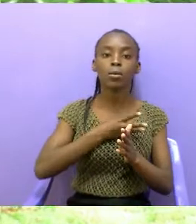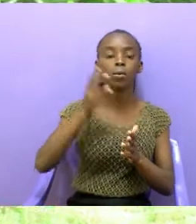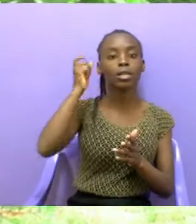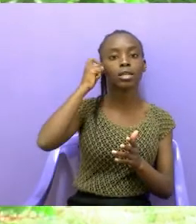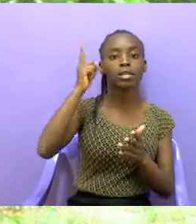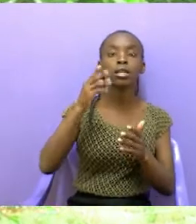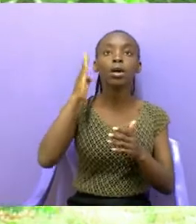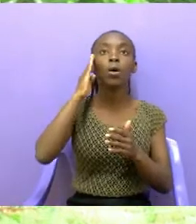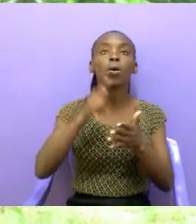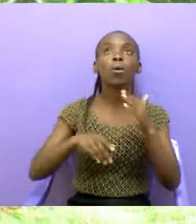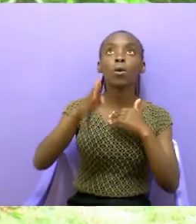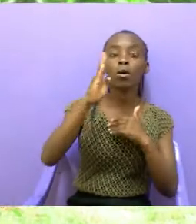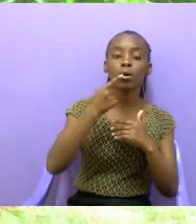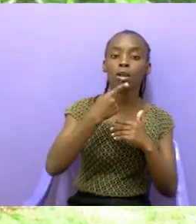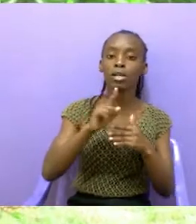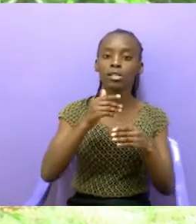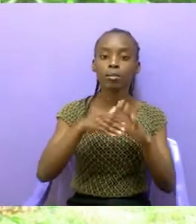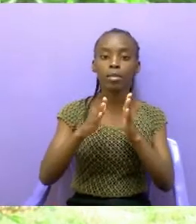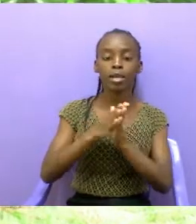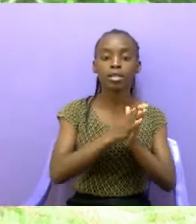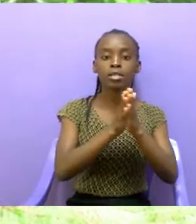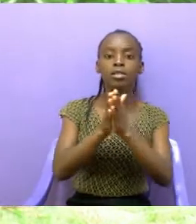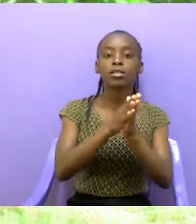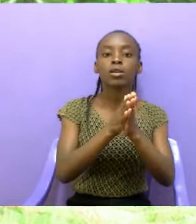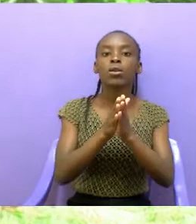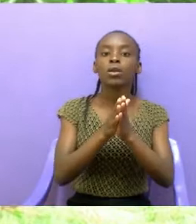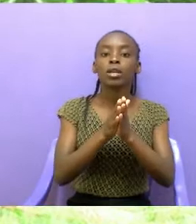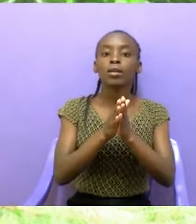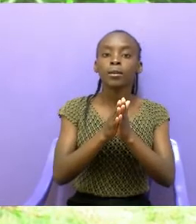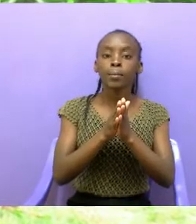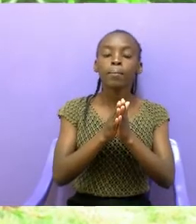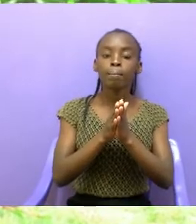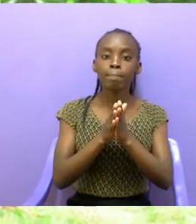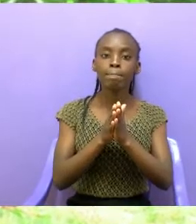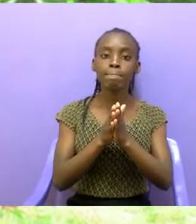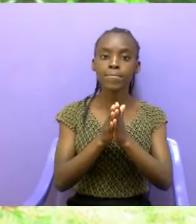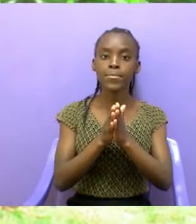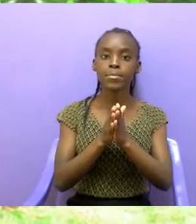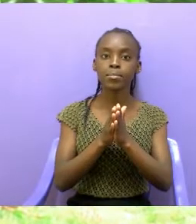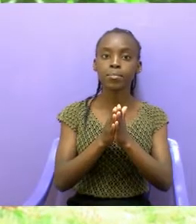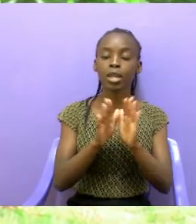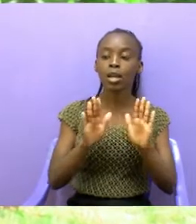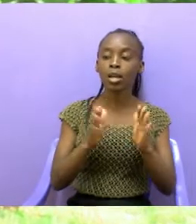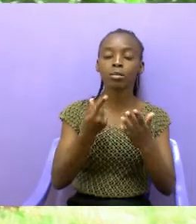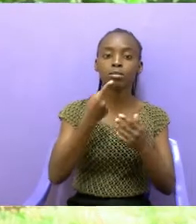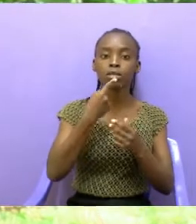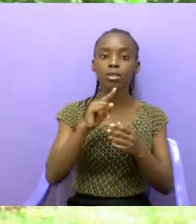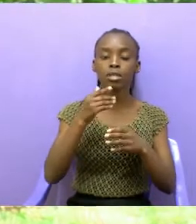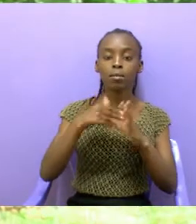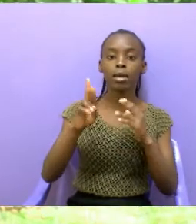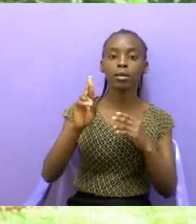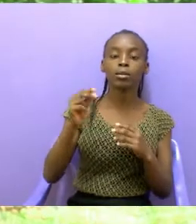Mungu anasema nini kutoka kwa hiyo hadithi katika maandiko. Mungu anasema nini kutuhusu? Kama vile nimesema, nasoma kitabu